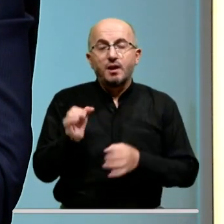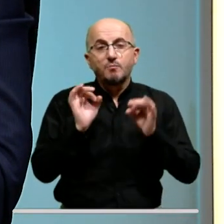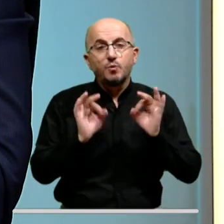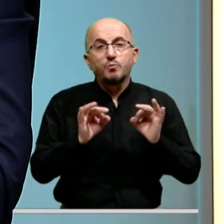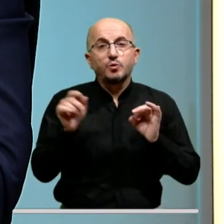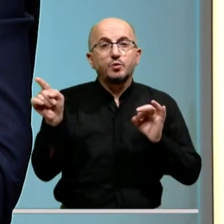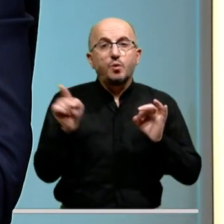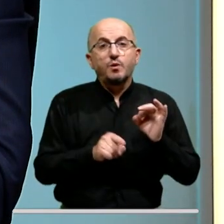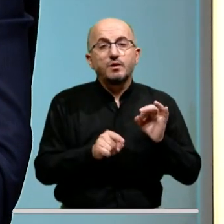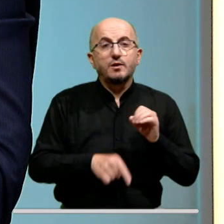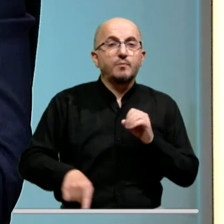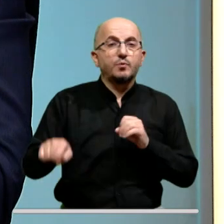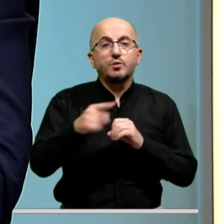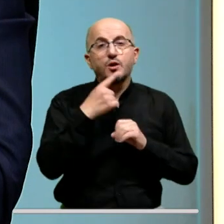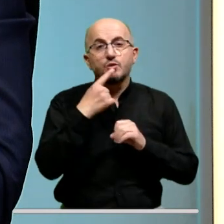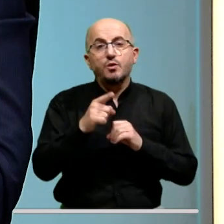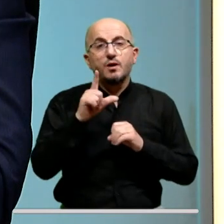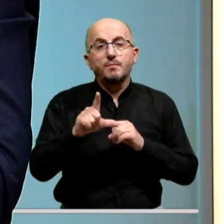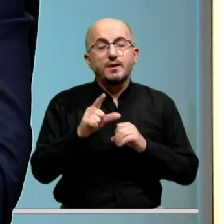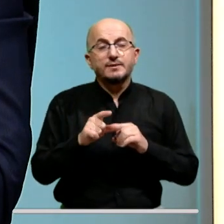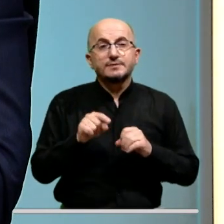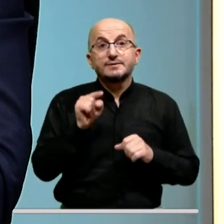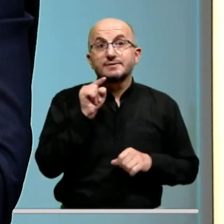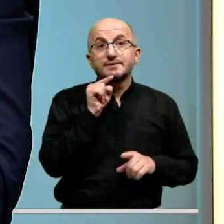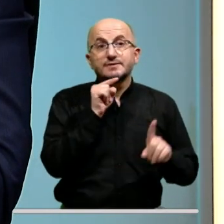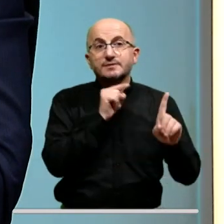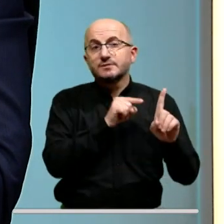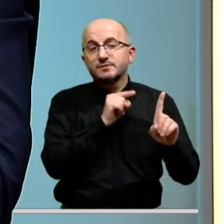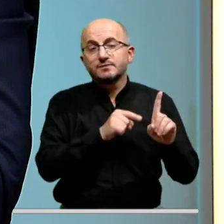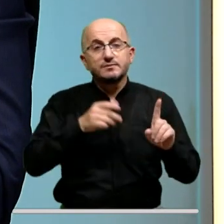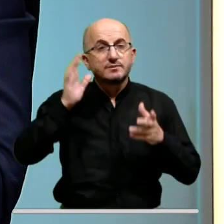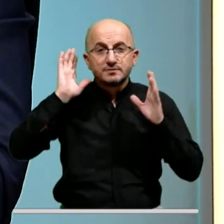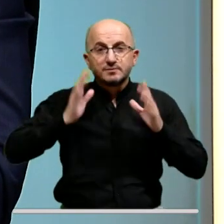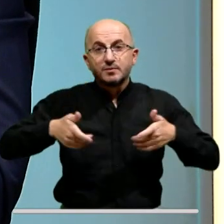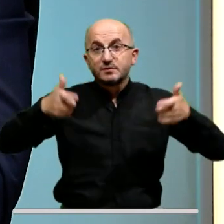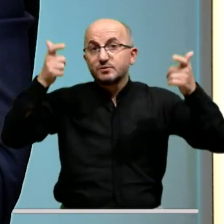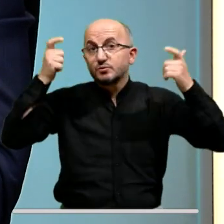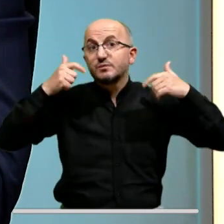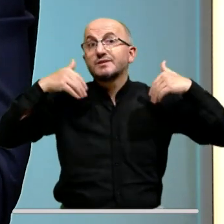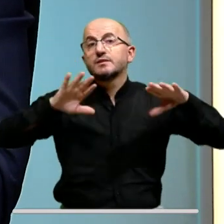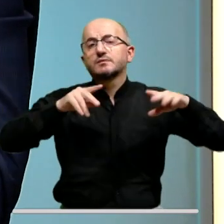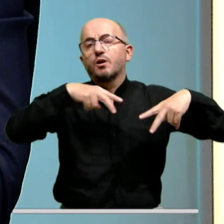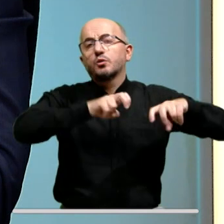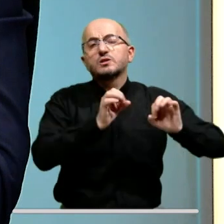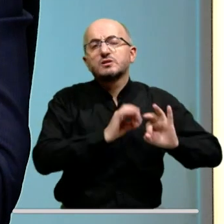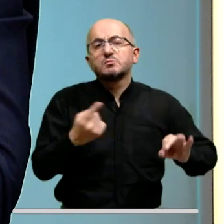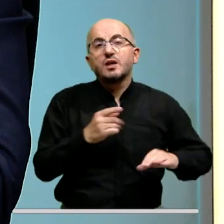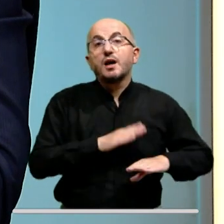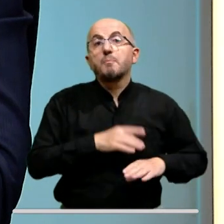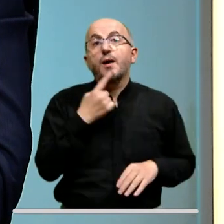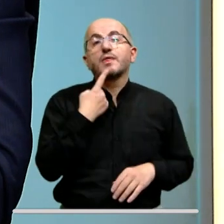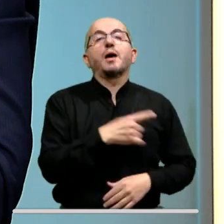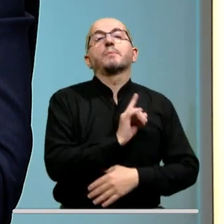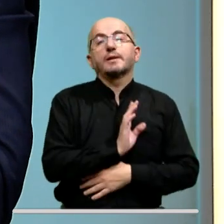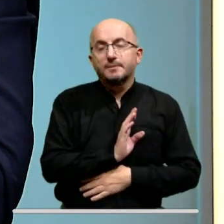mertebe bunlara şunu söylemeyelim. Yani sen ibadetle mükellef değilsin, sen otur hiçbir şey yapma demeyelim